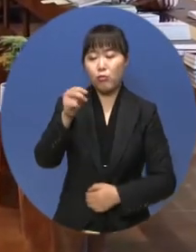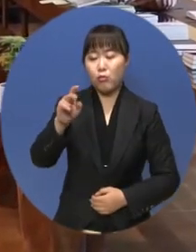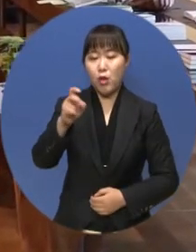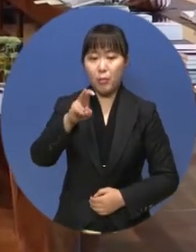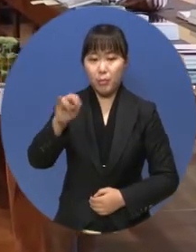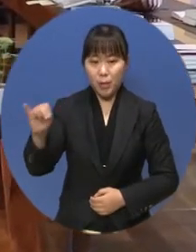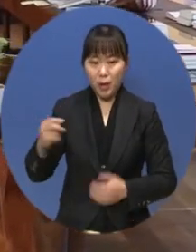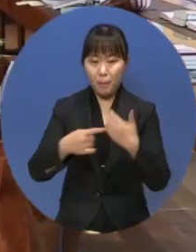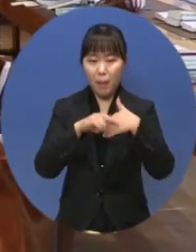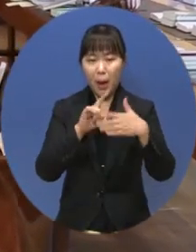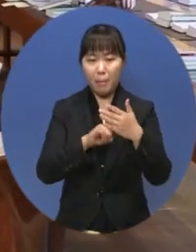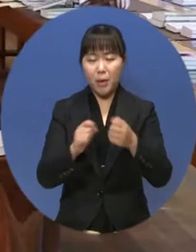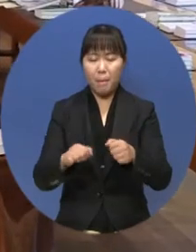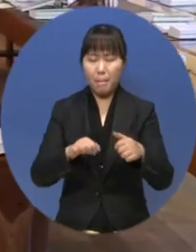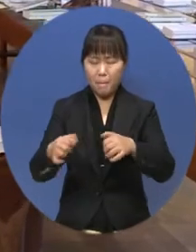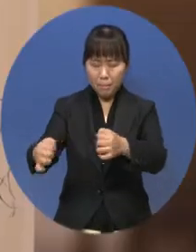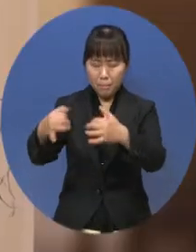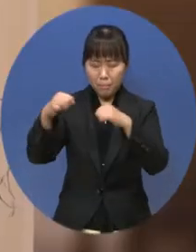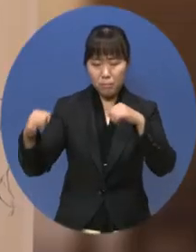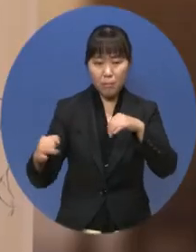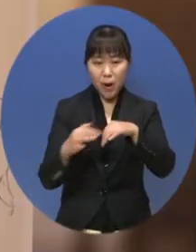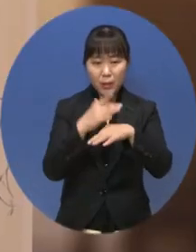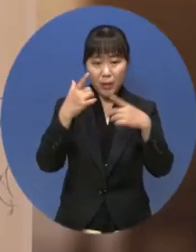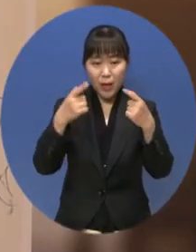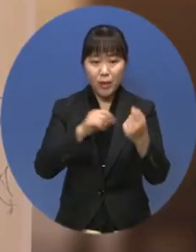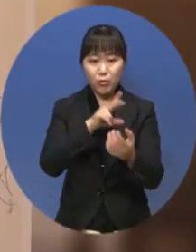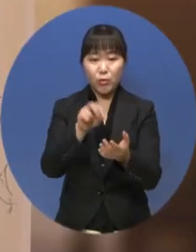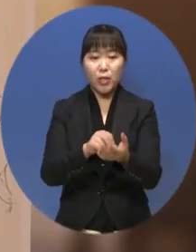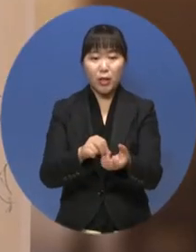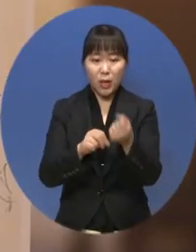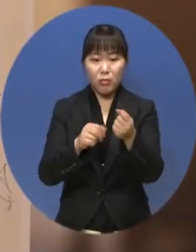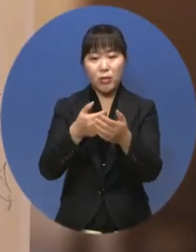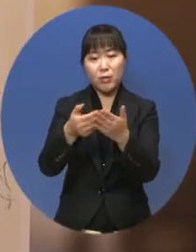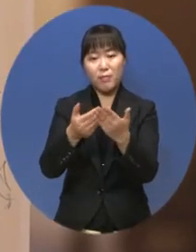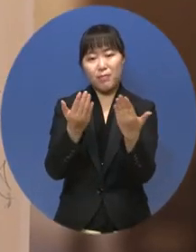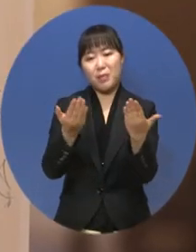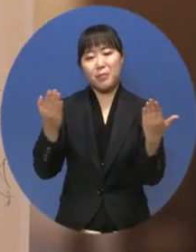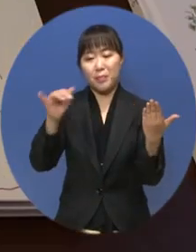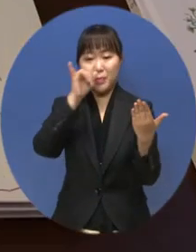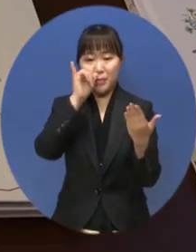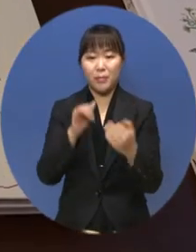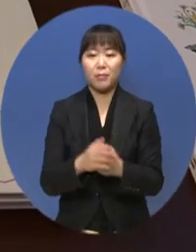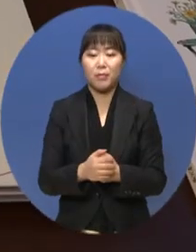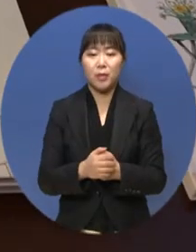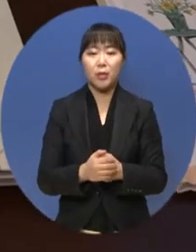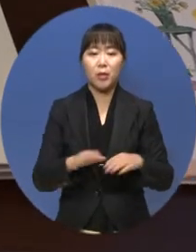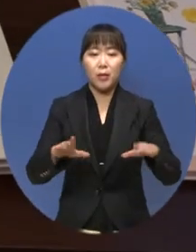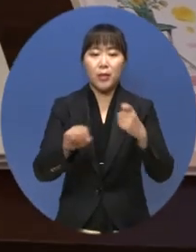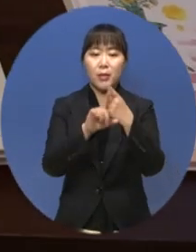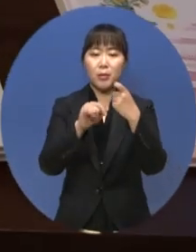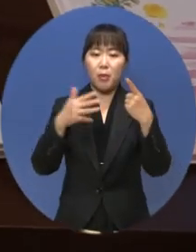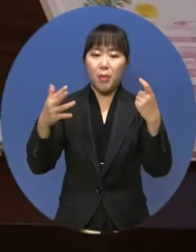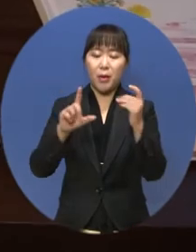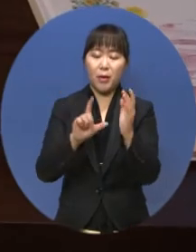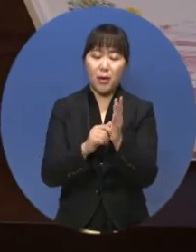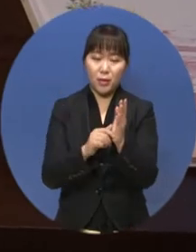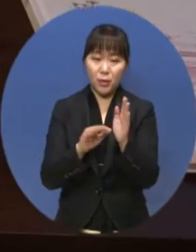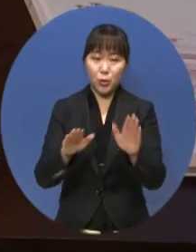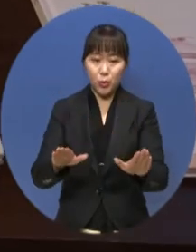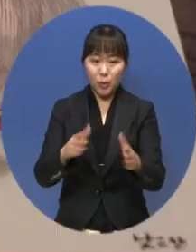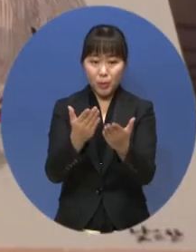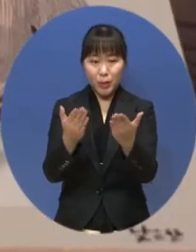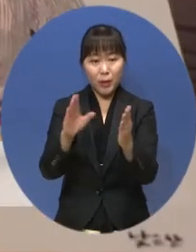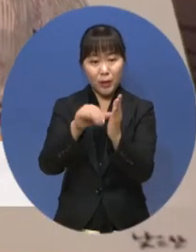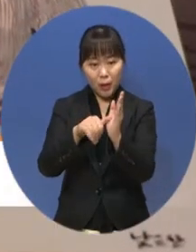마음은 파도친다라는 주제로 원화 전시회가 열리고 있습니다. 오는 11월 8일까지 열리는 이번